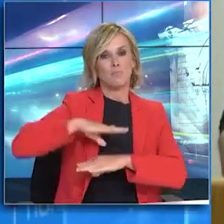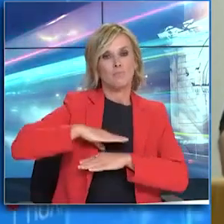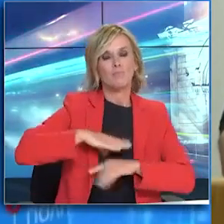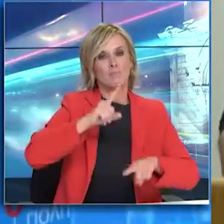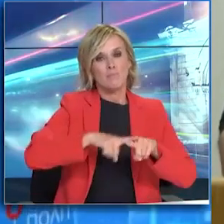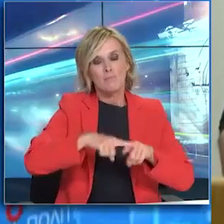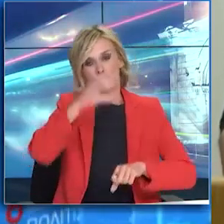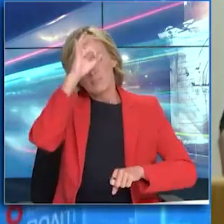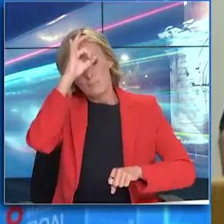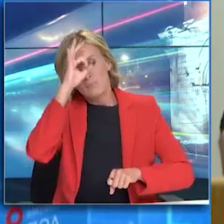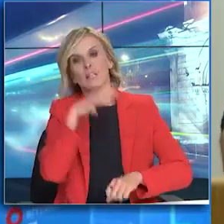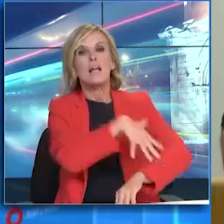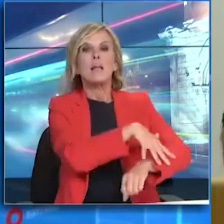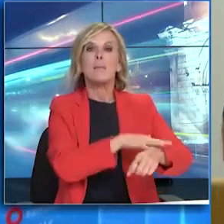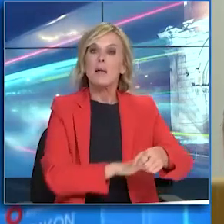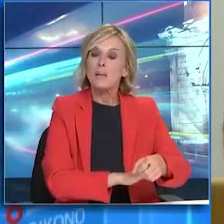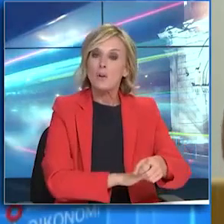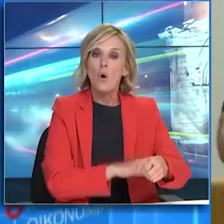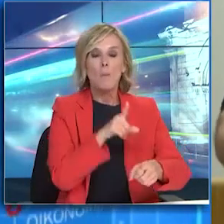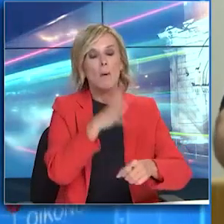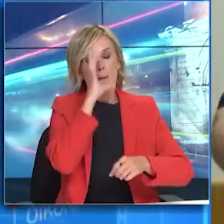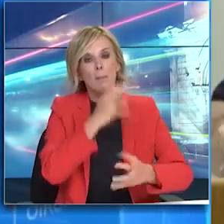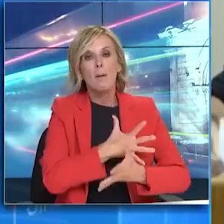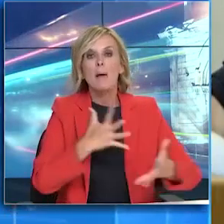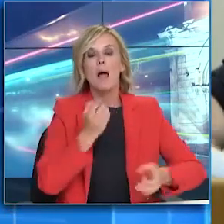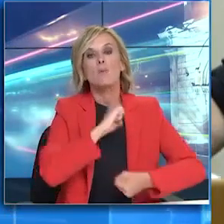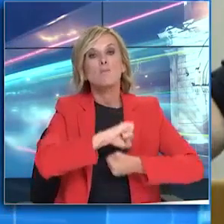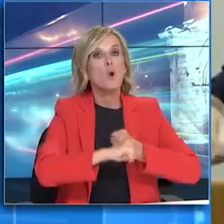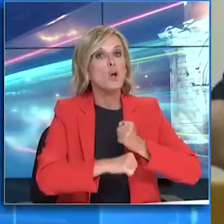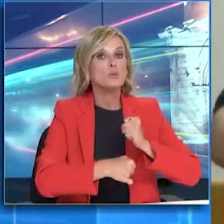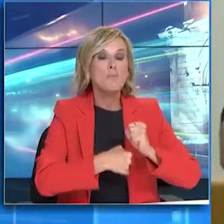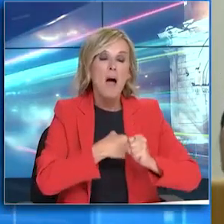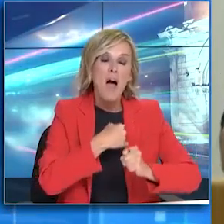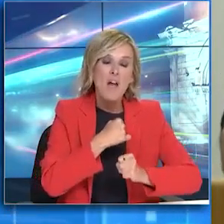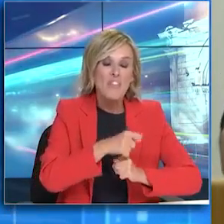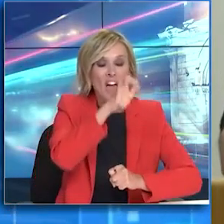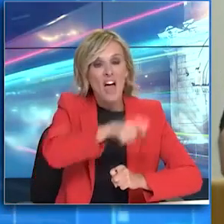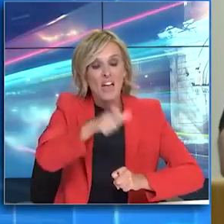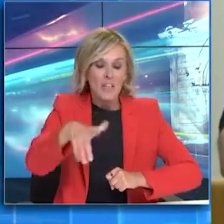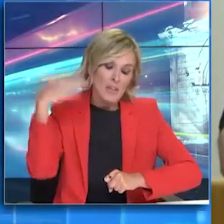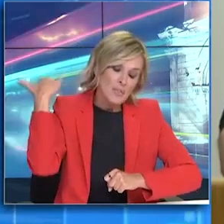ελληνική αστυνομία, στο λιμενικό, για την τεράστια προσπάθεια την οποία καταβάλουν